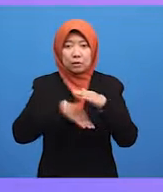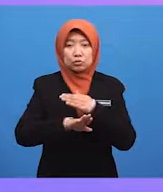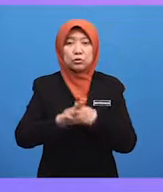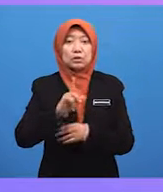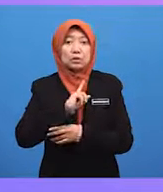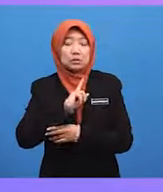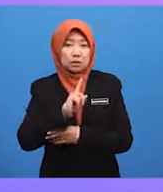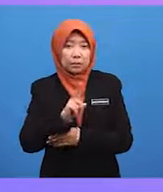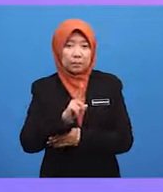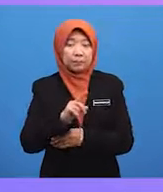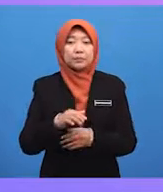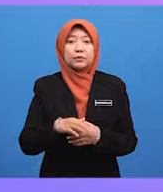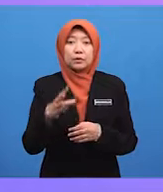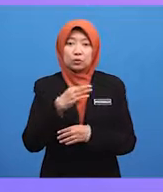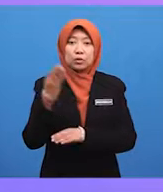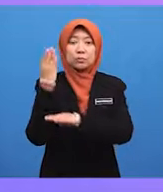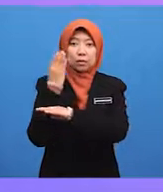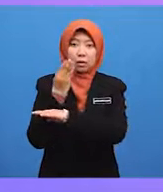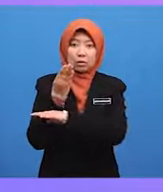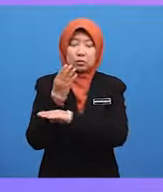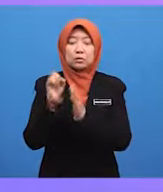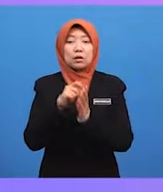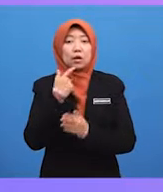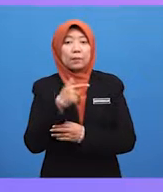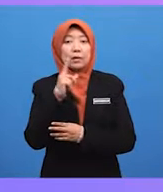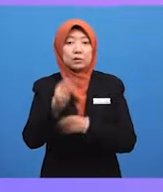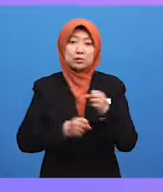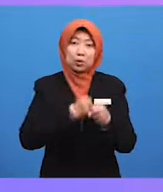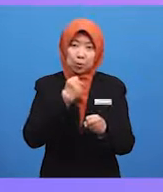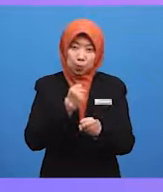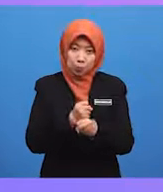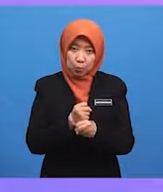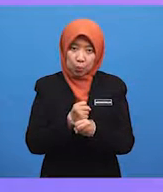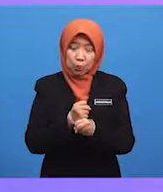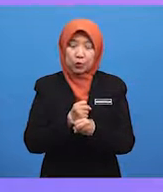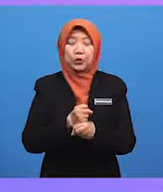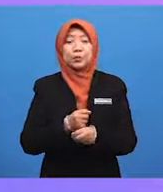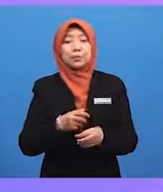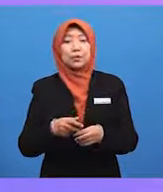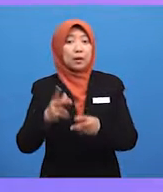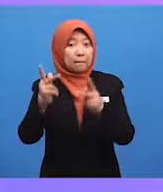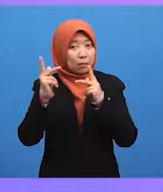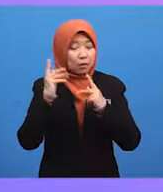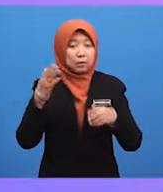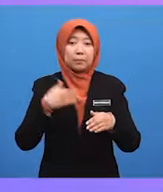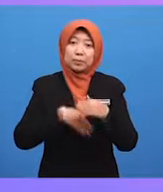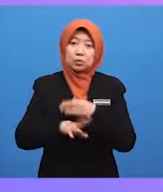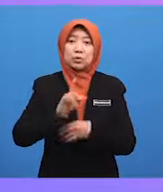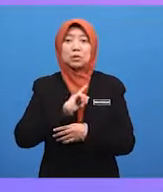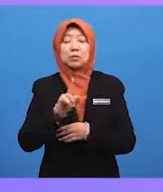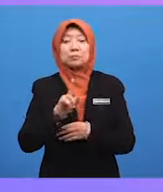mereka dan menyembah berhala selama setahun. Kemudian kembali memeluk agama Islam